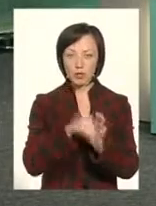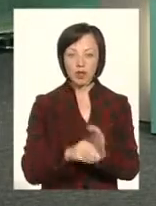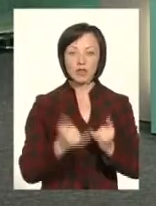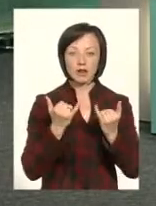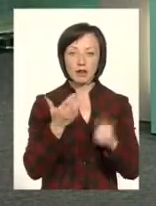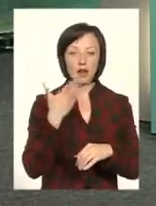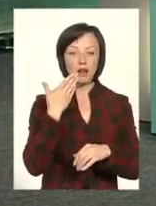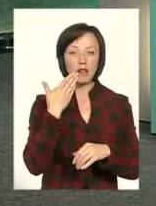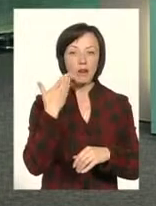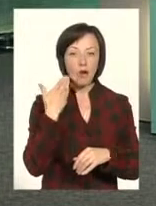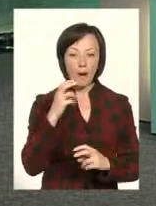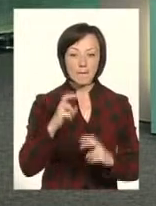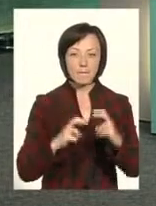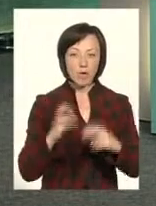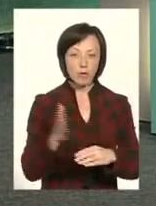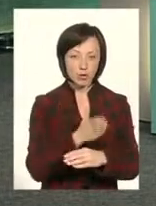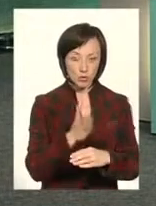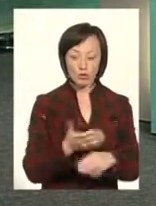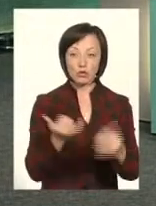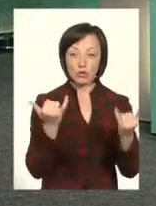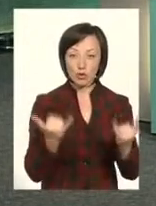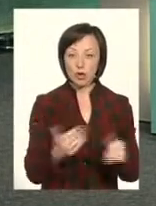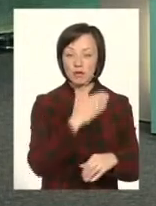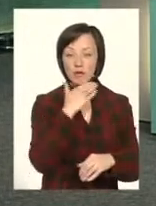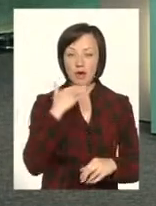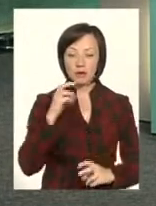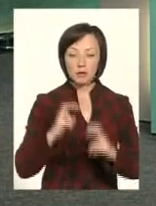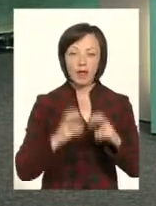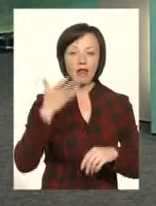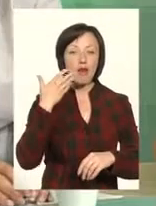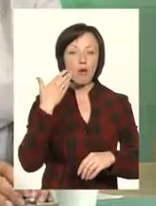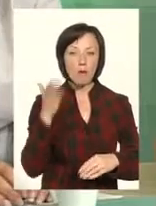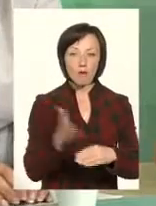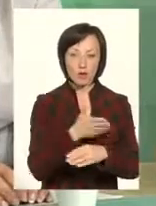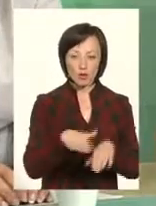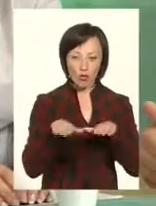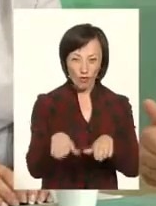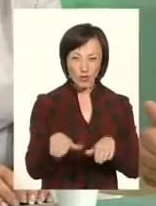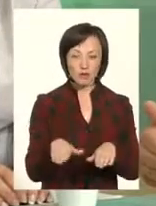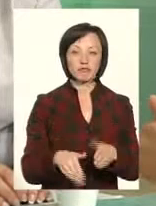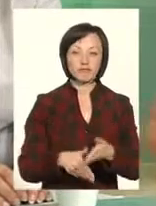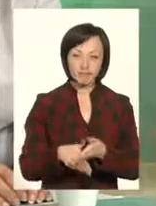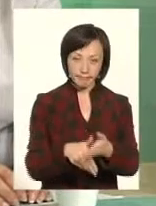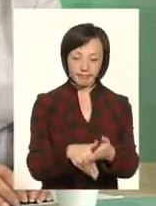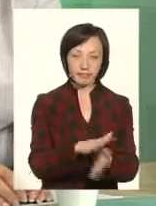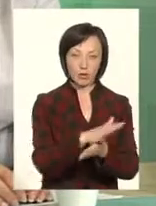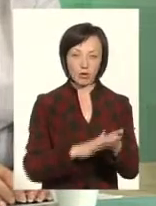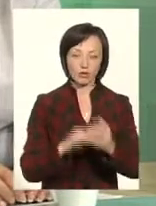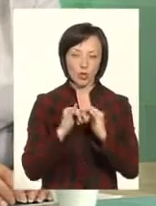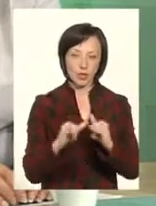для легкої промисловості. І сьогодні багато підприємств легкої промисловості отримали поштовх для подальшого